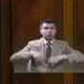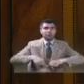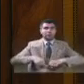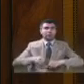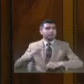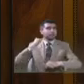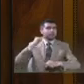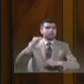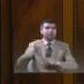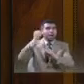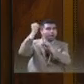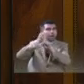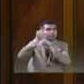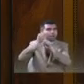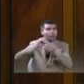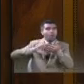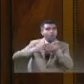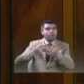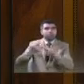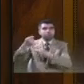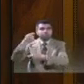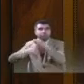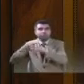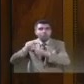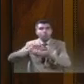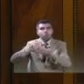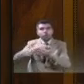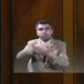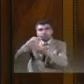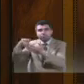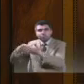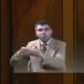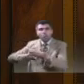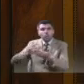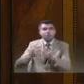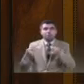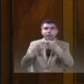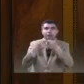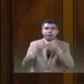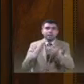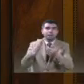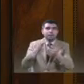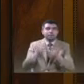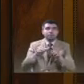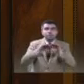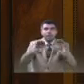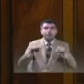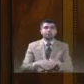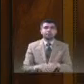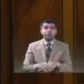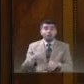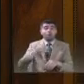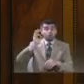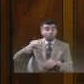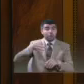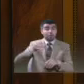التي همت ترشيد النفقات العمومية خاصة تلك المتعلقة بالتسيير، والتركيز